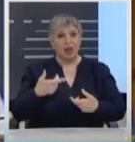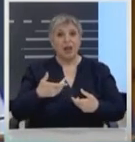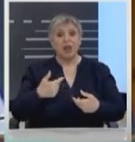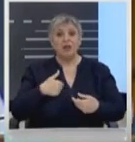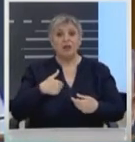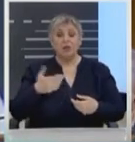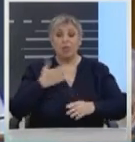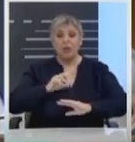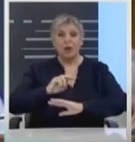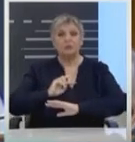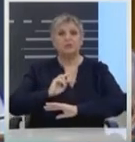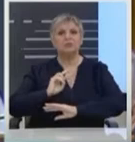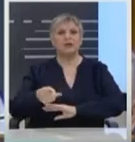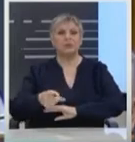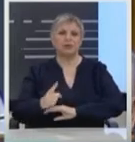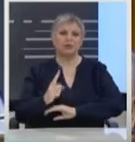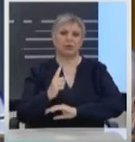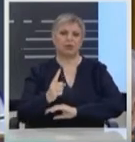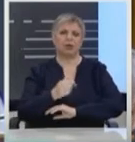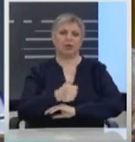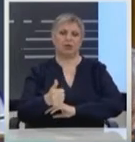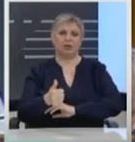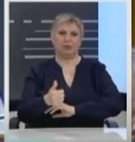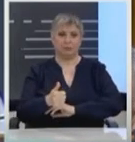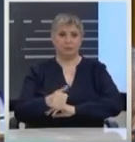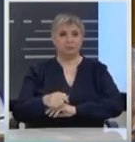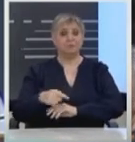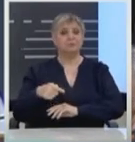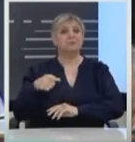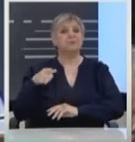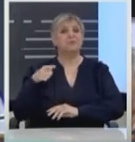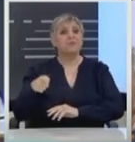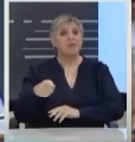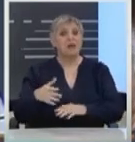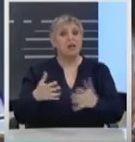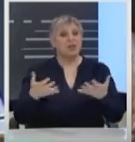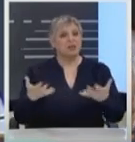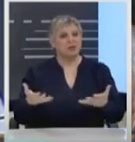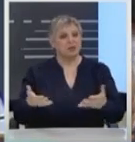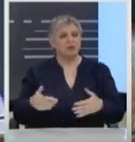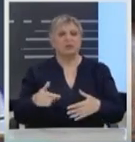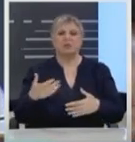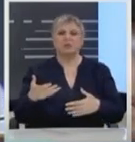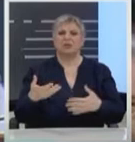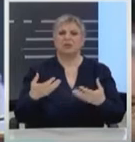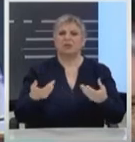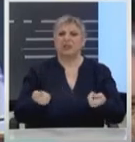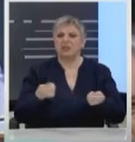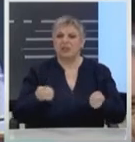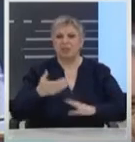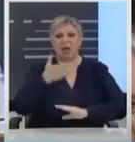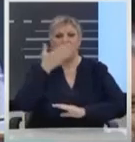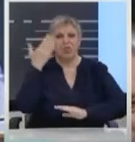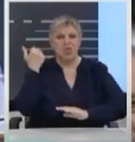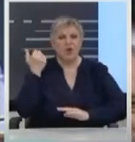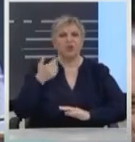σας πω ένα πράγμα. Το αν εσείς είστε ή δεν είστε αθώος, το αν ο κύριος Αβγενάκης είναι ή δεν είναι αθώος,